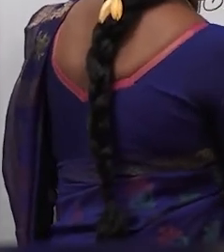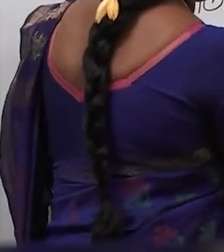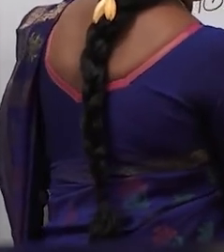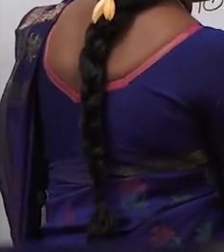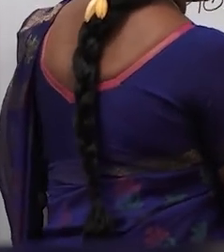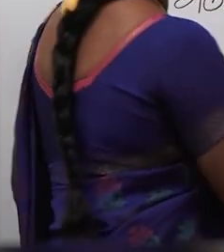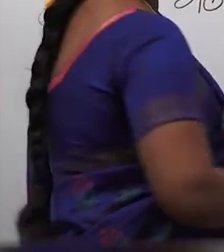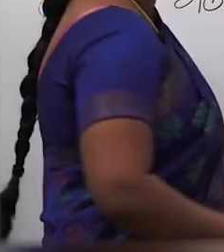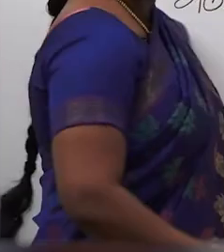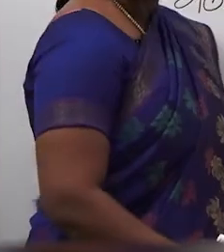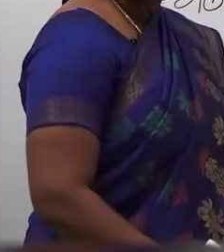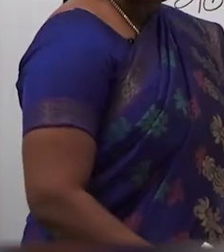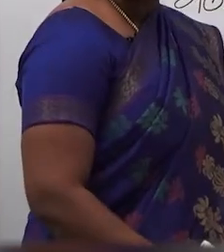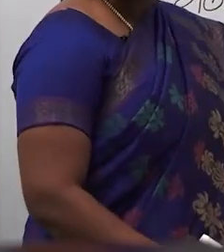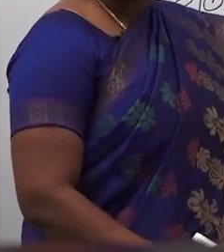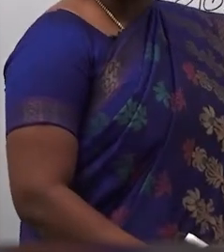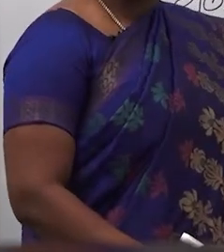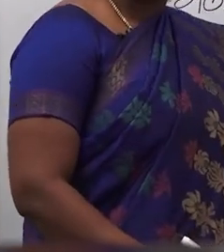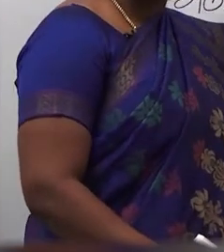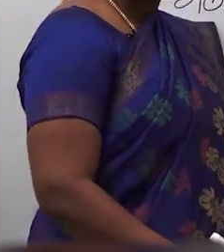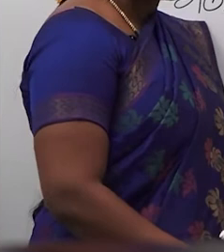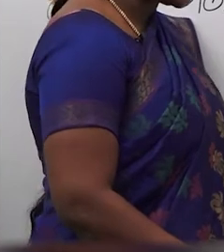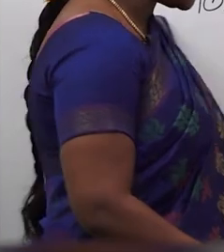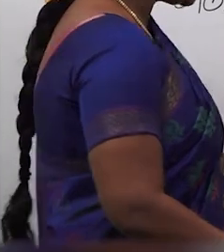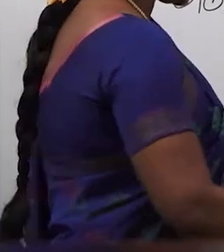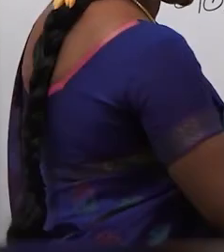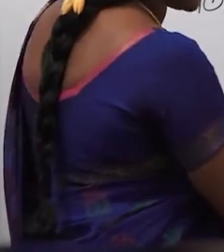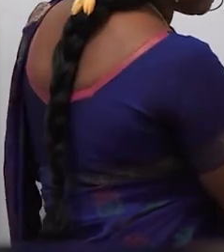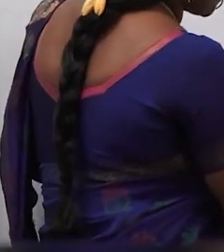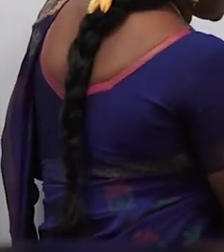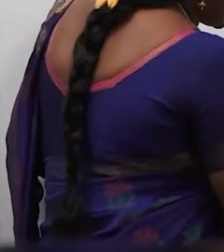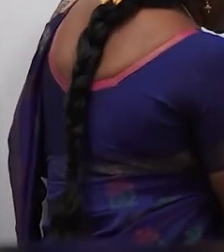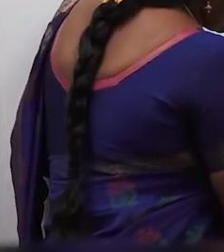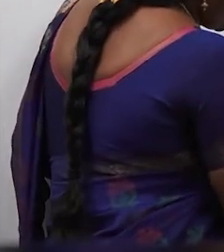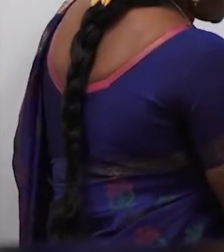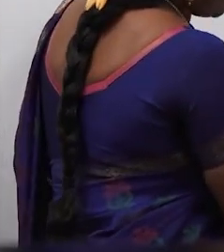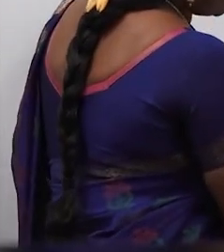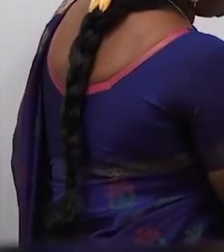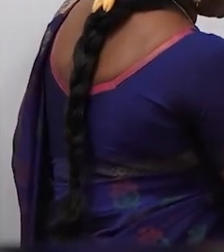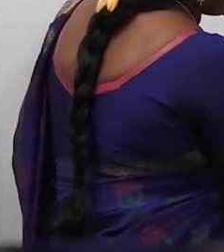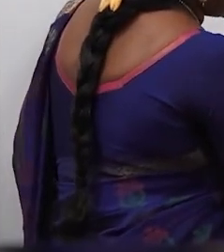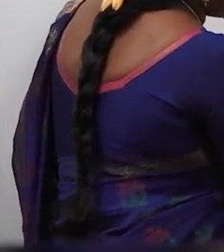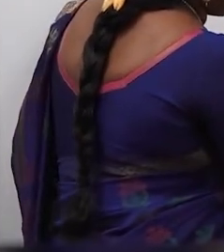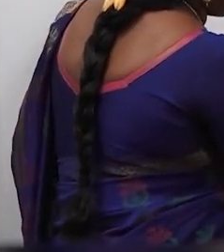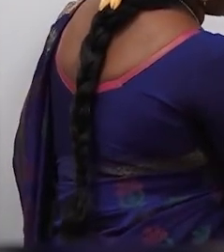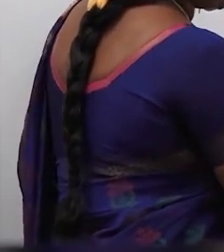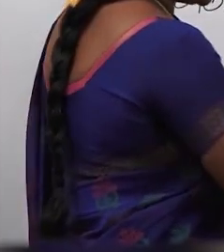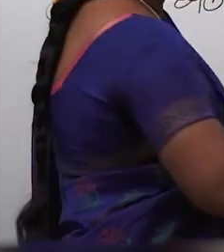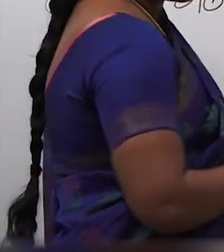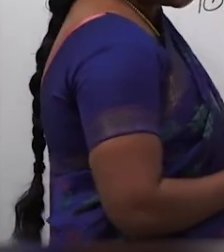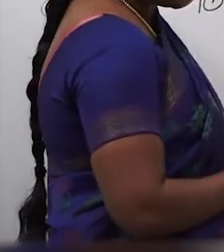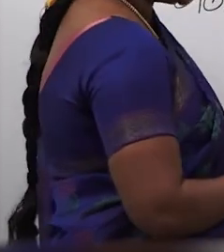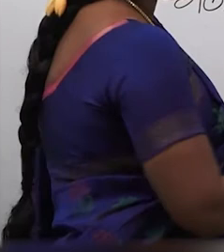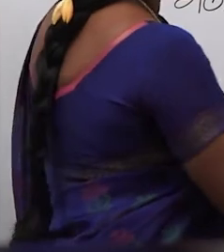கதிர், ஓபின்னு ஒரு கதிர். ரெண்டு கதிர்களும் வெவ்வேறு திசையில செல்லுது. இந்த ஓங்கிற பொதுவான புள்ளியில இருந்து ஒரு